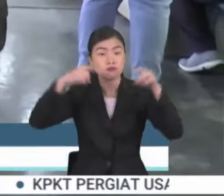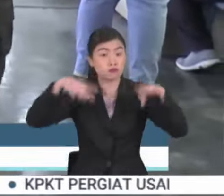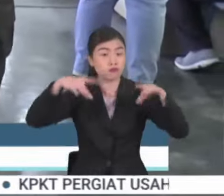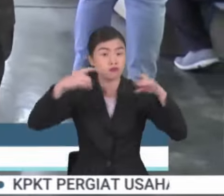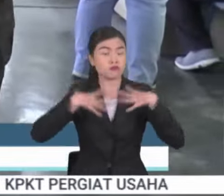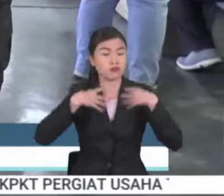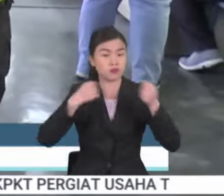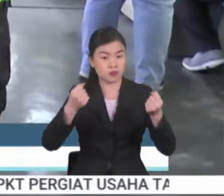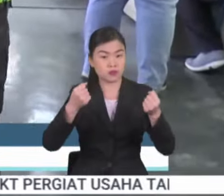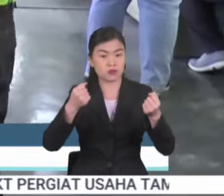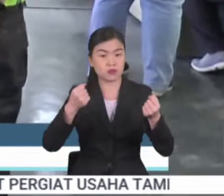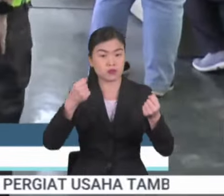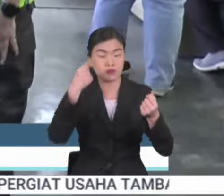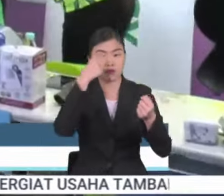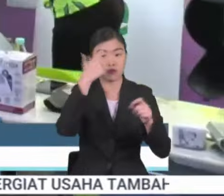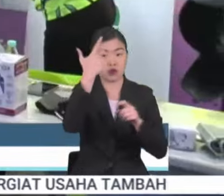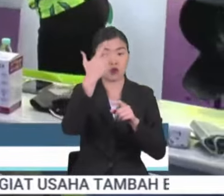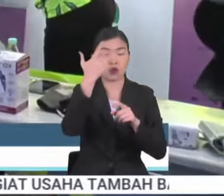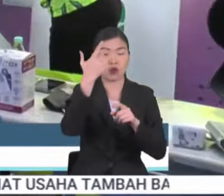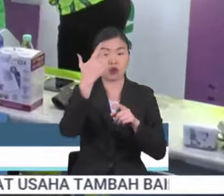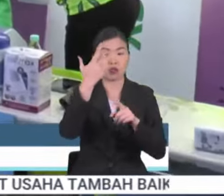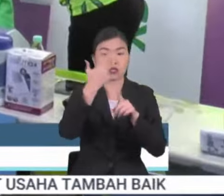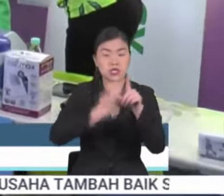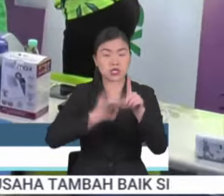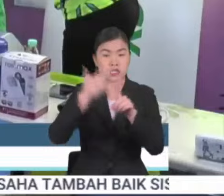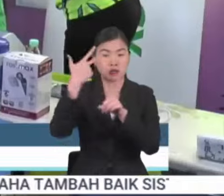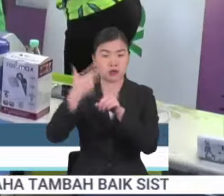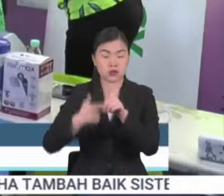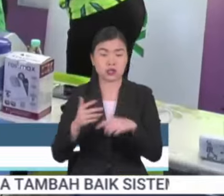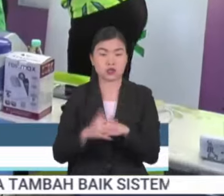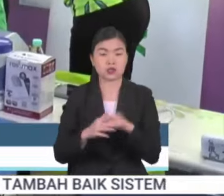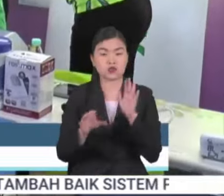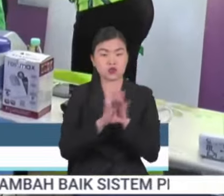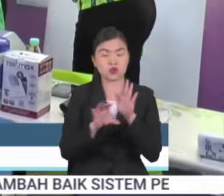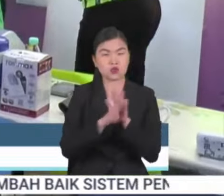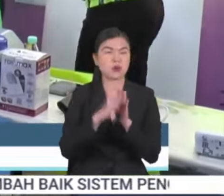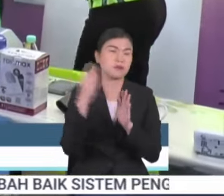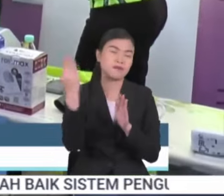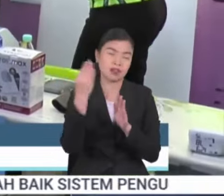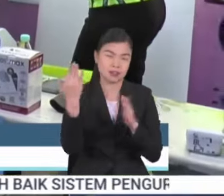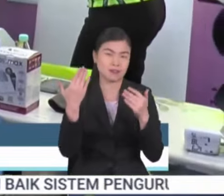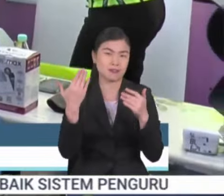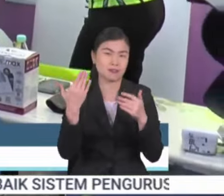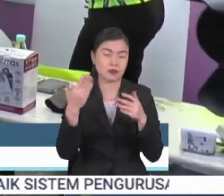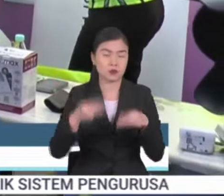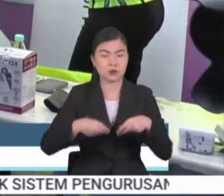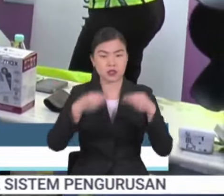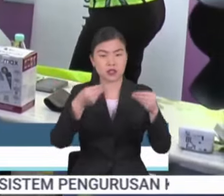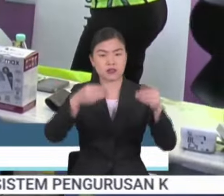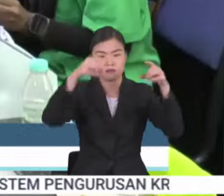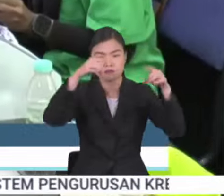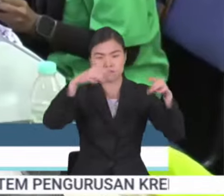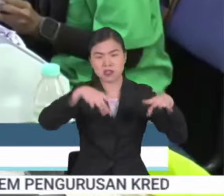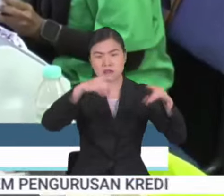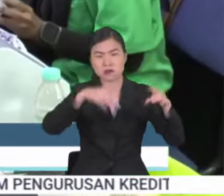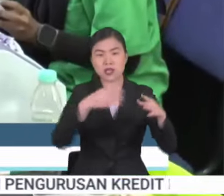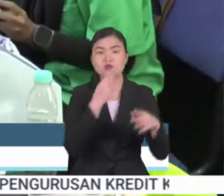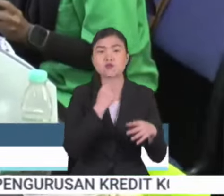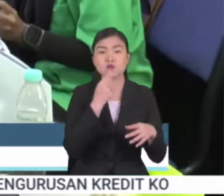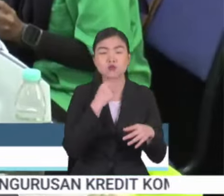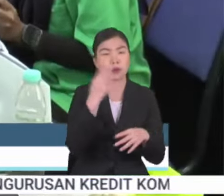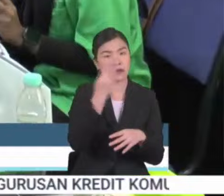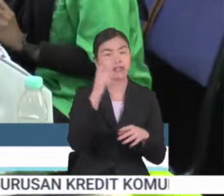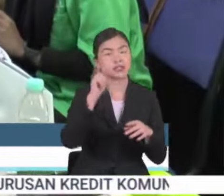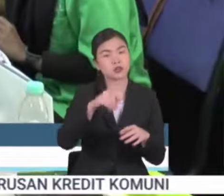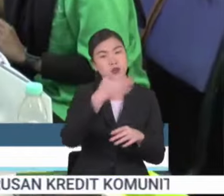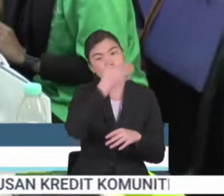kesihatan untuk purata gula 3 bulan. Jadi biasanya kalau macam biasa-biasa kita hanya bagi cek gula yang biasalah, kena